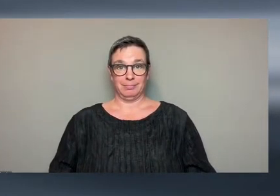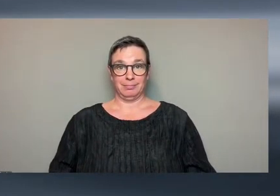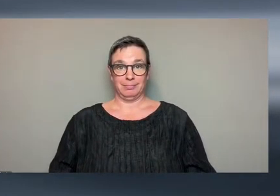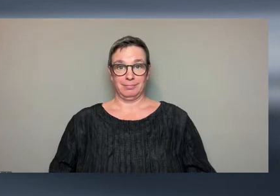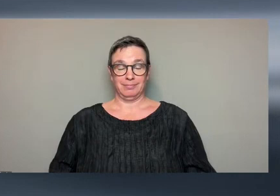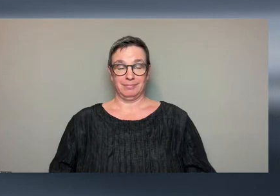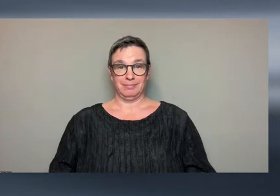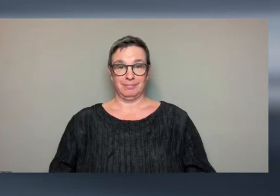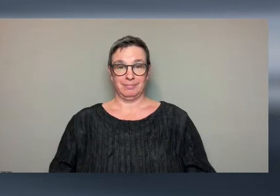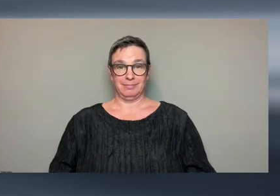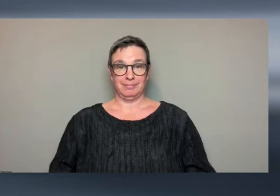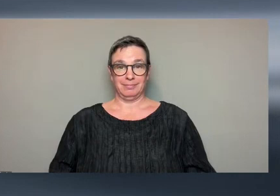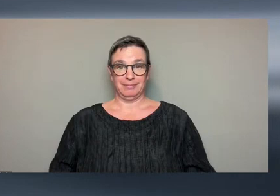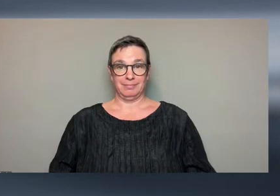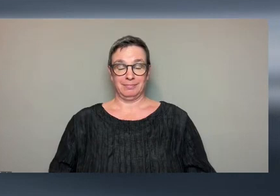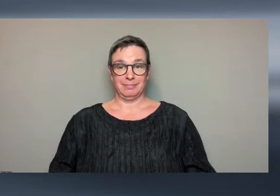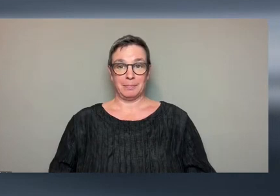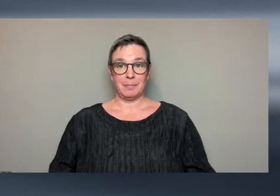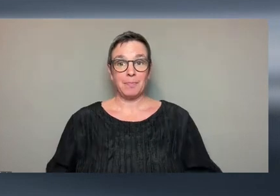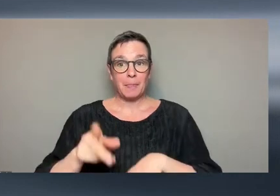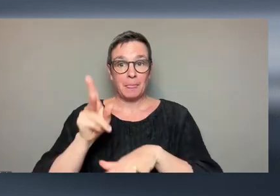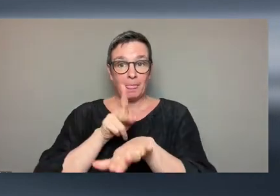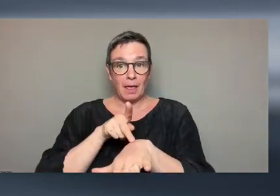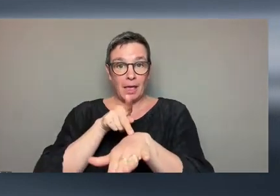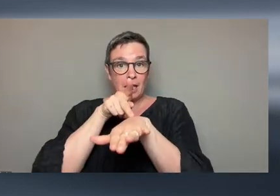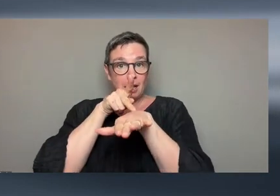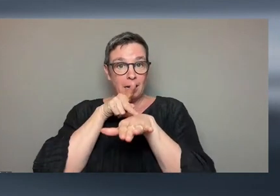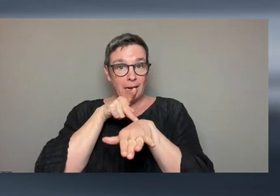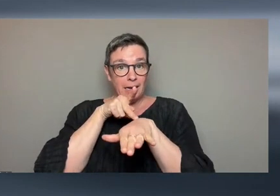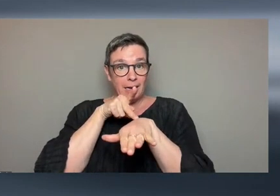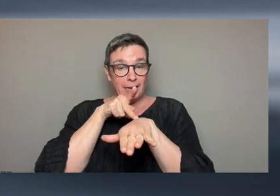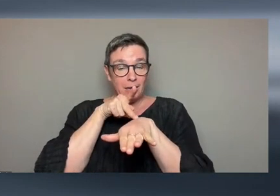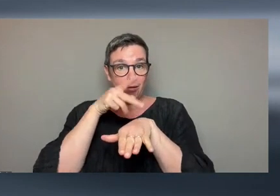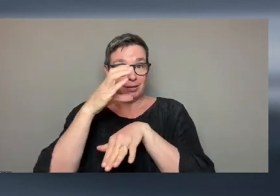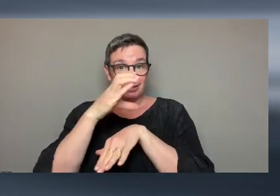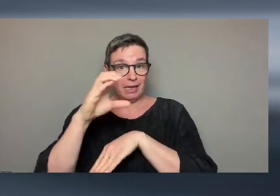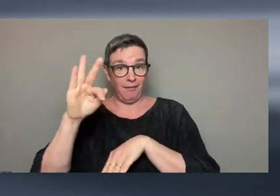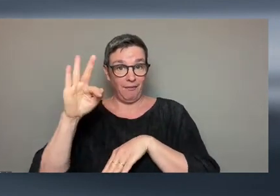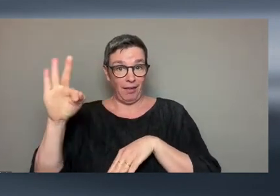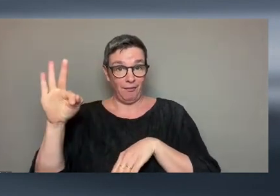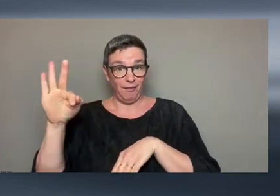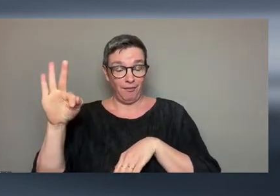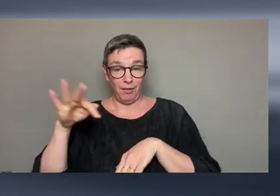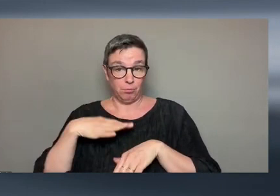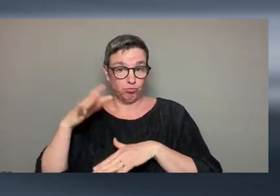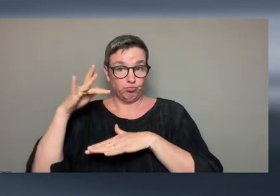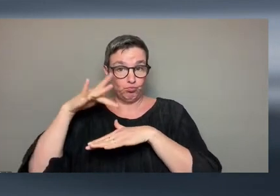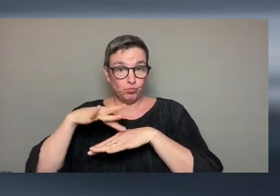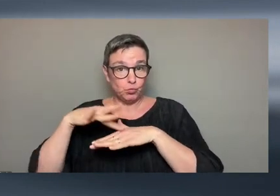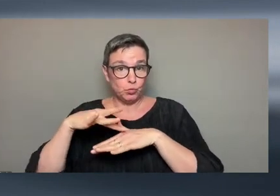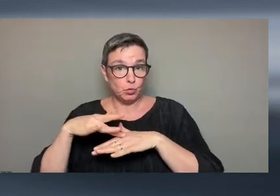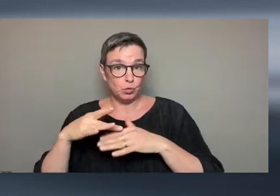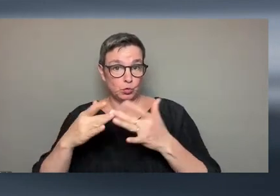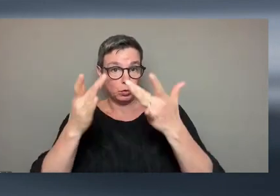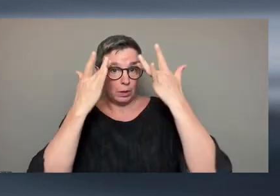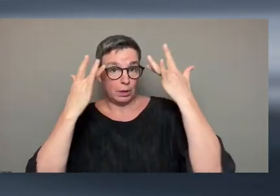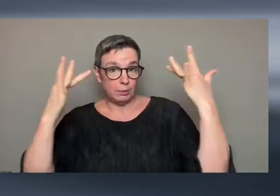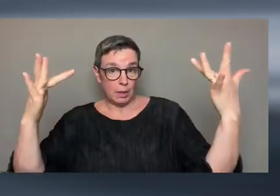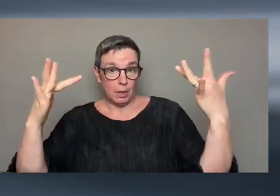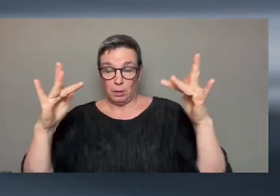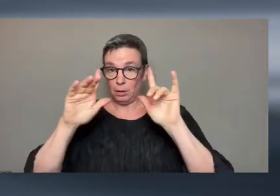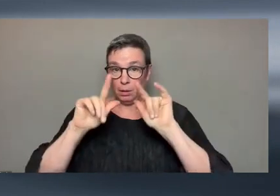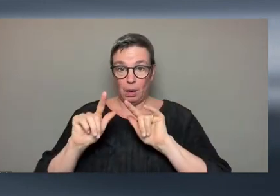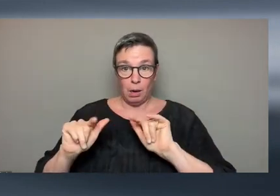En tant que les clients de notre entreprise, vous faites expérience de l'information clientèle à